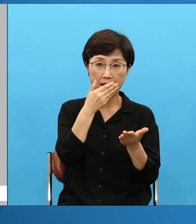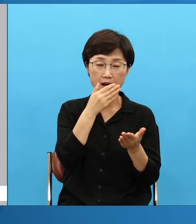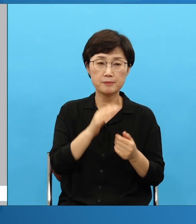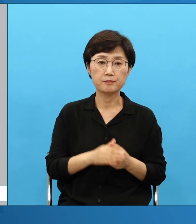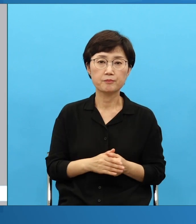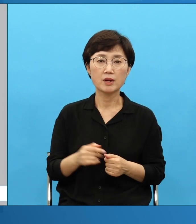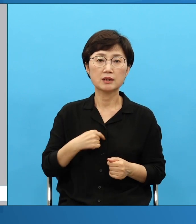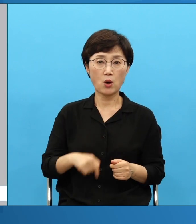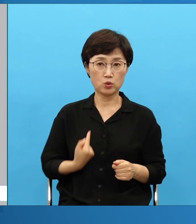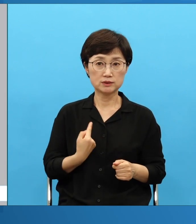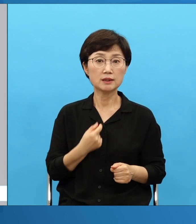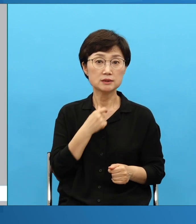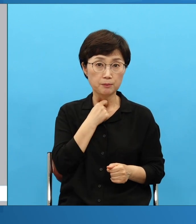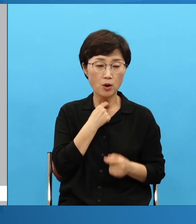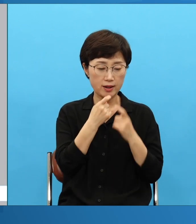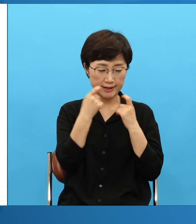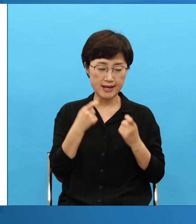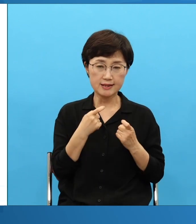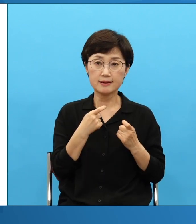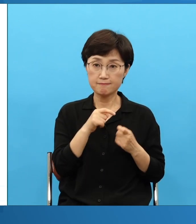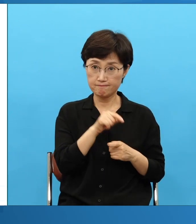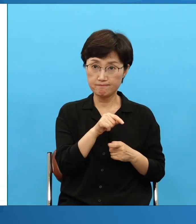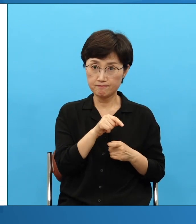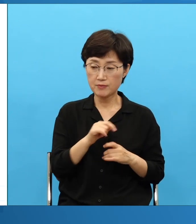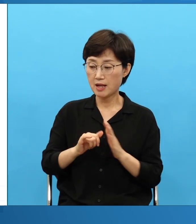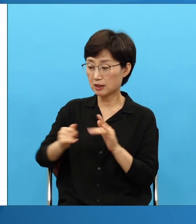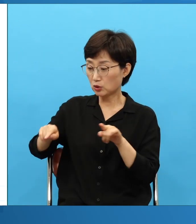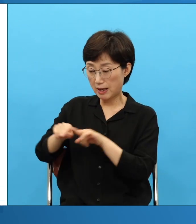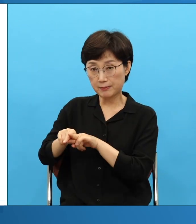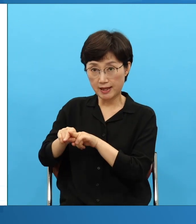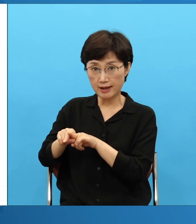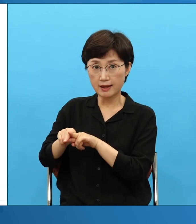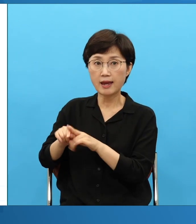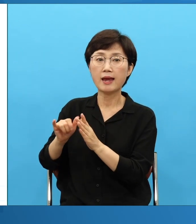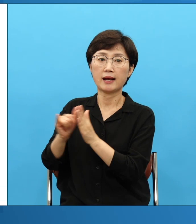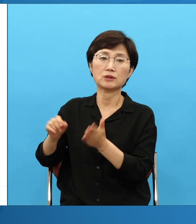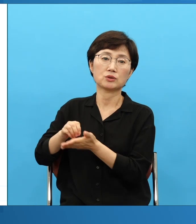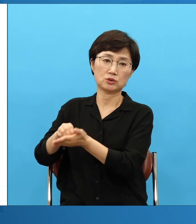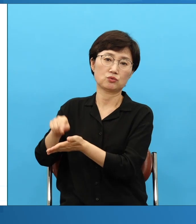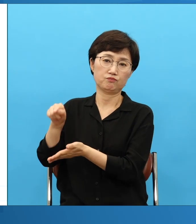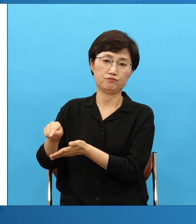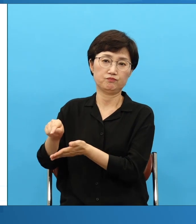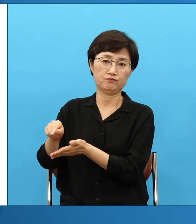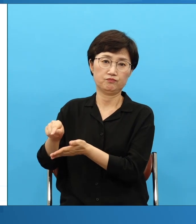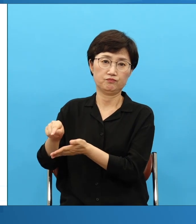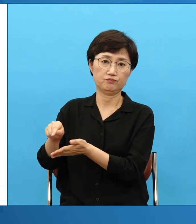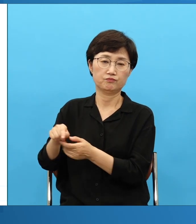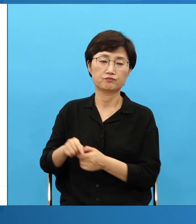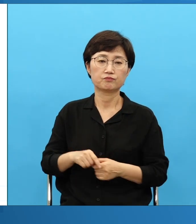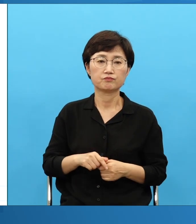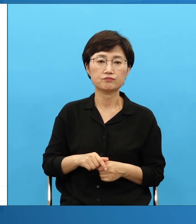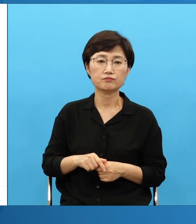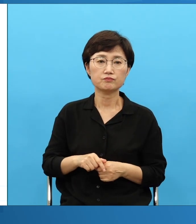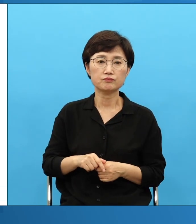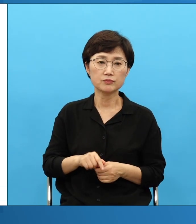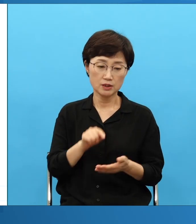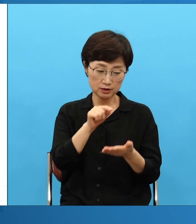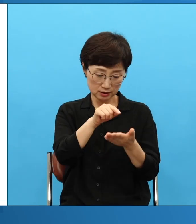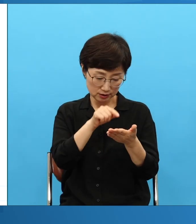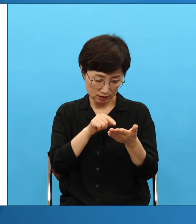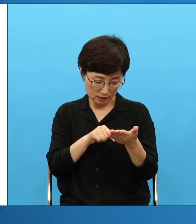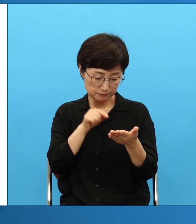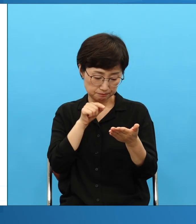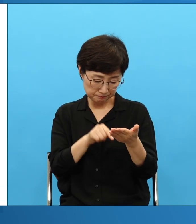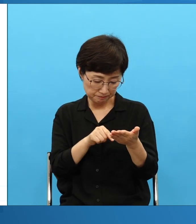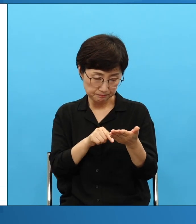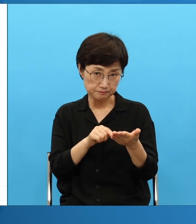혼자 참여할 땐 개인 등록을, 가족과 함께 참여할 땐 가족 등록을 선택해 내용을 기입하고 제출하기